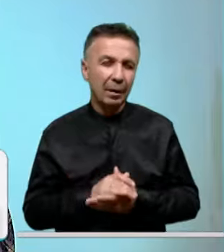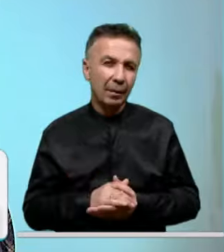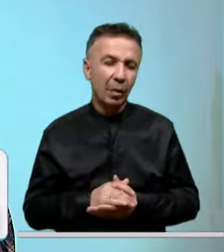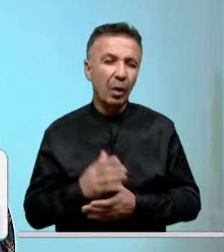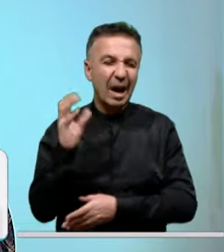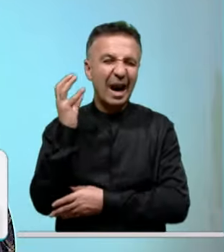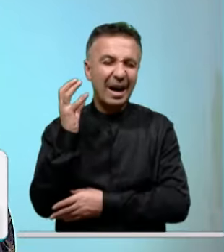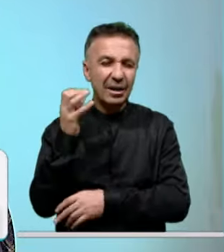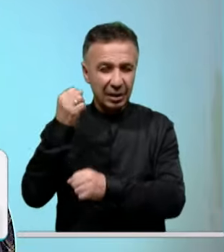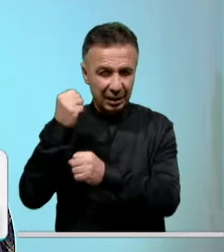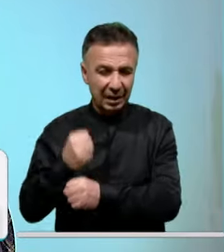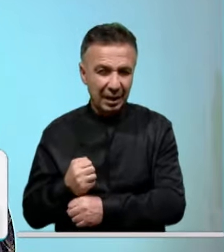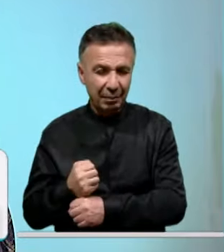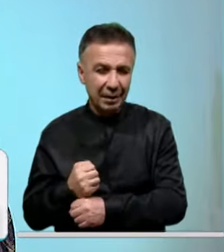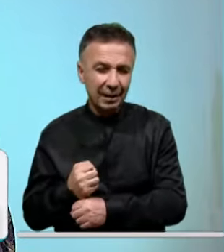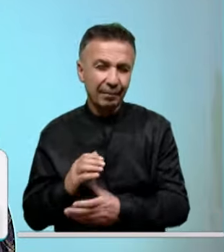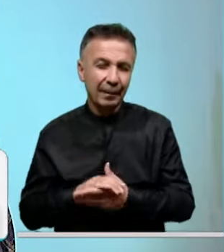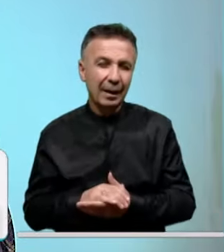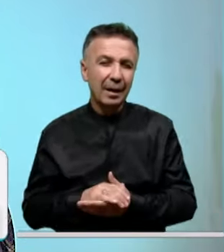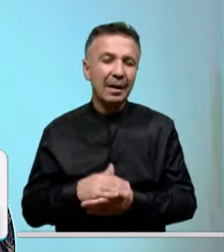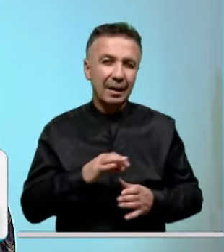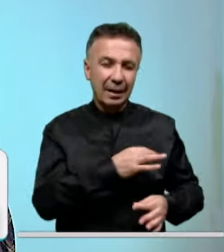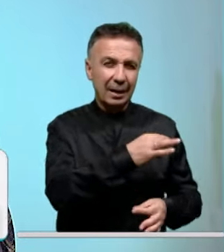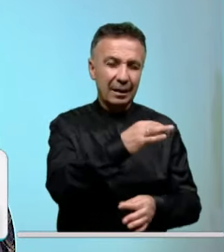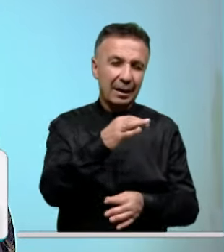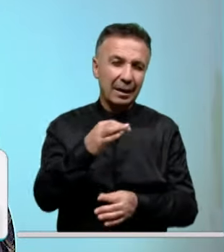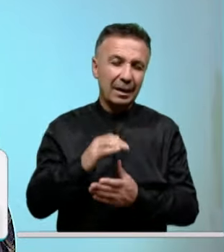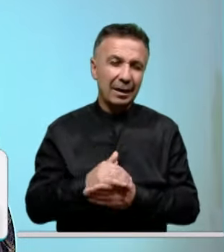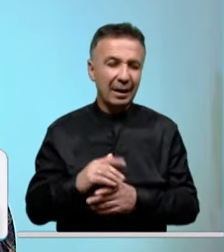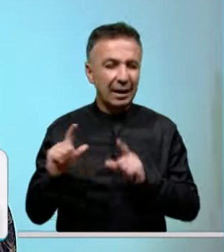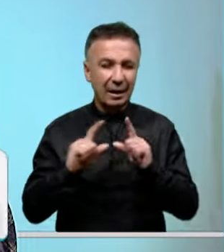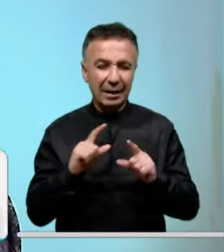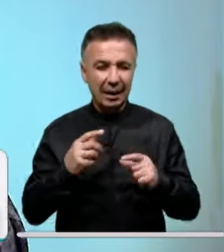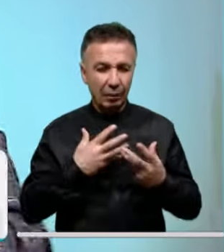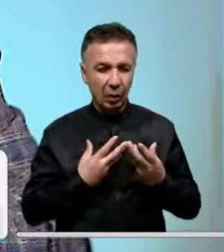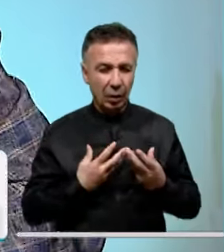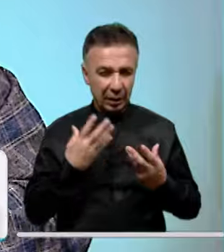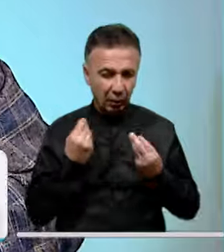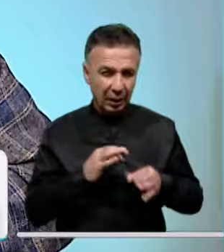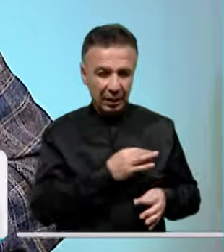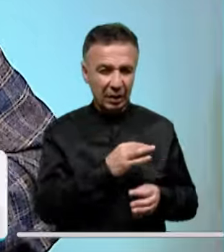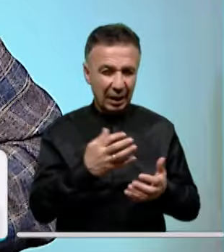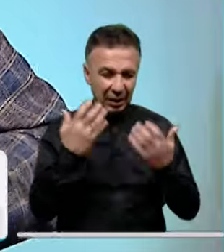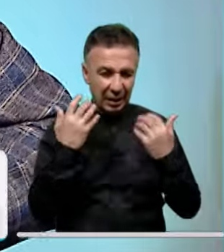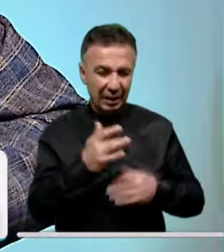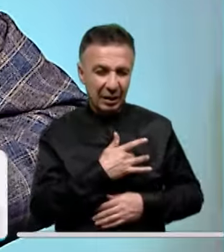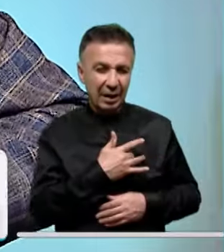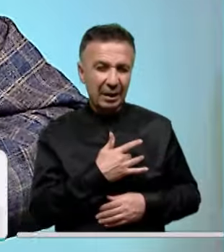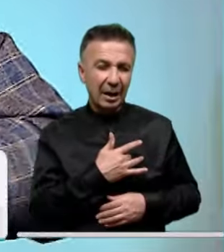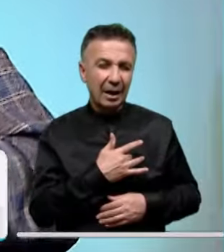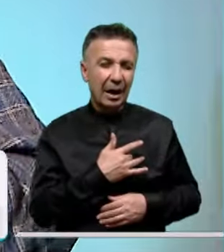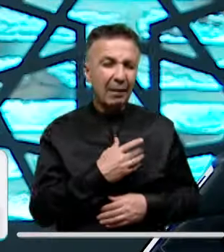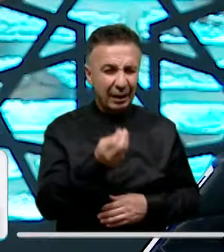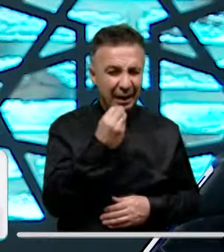ağacın oraya dikilme esprisi de zaten insan, ihtiyaç sahibi, canlı ondan yararlansın, istifade etsin